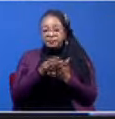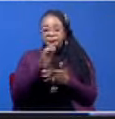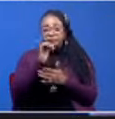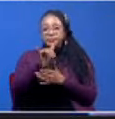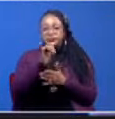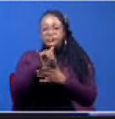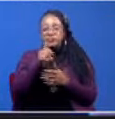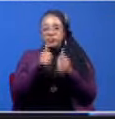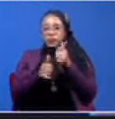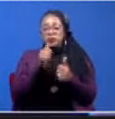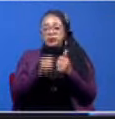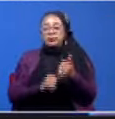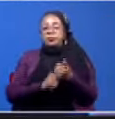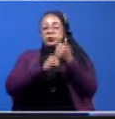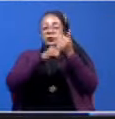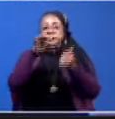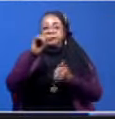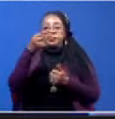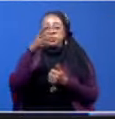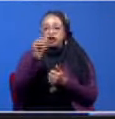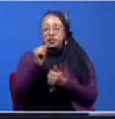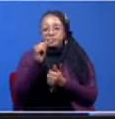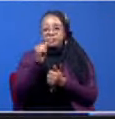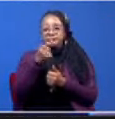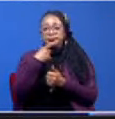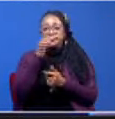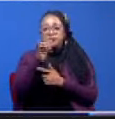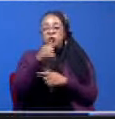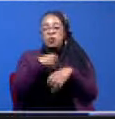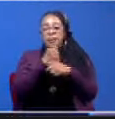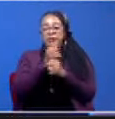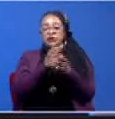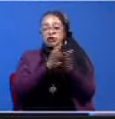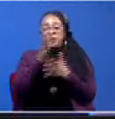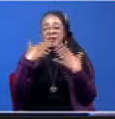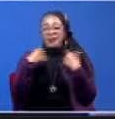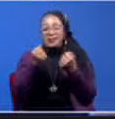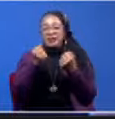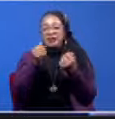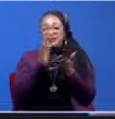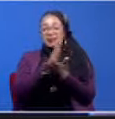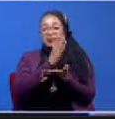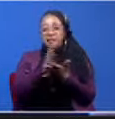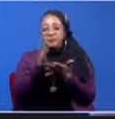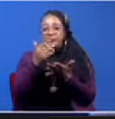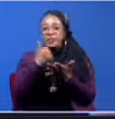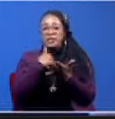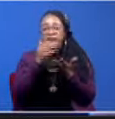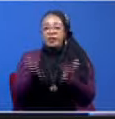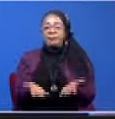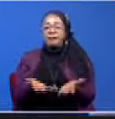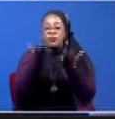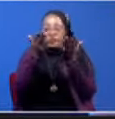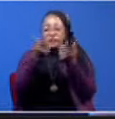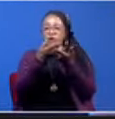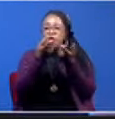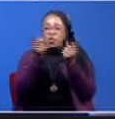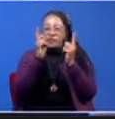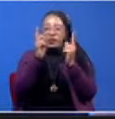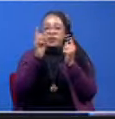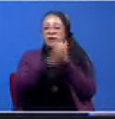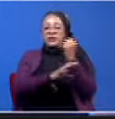mpya wa afya wa SHA na kusema mfumo huu utahakikisha sekta ya afya na huduma za afya zimeimarika kote